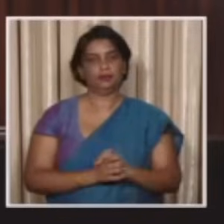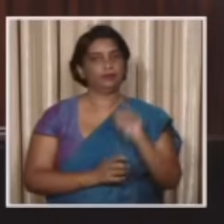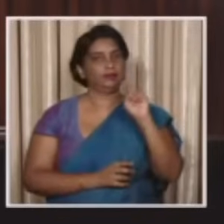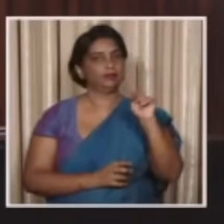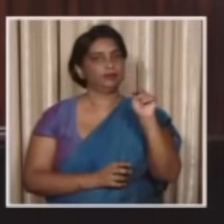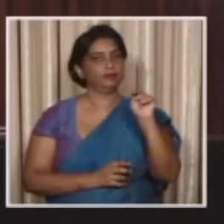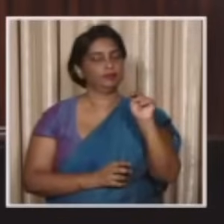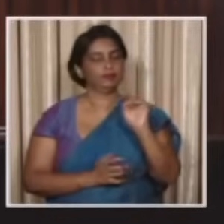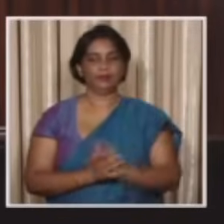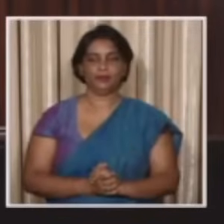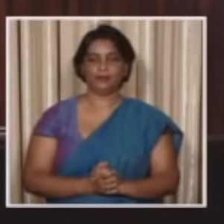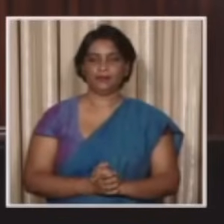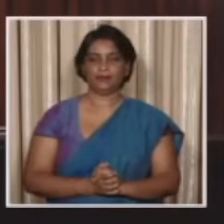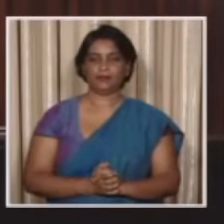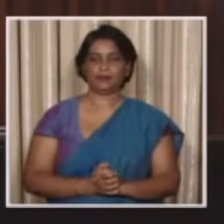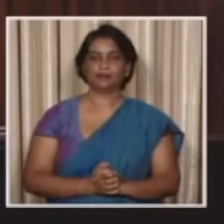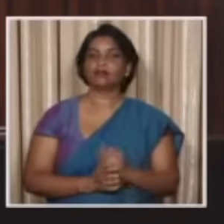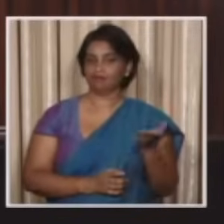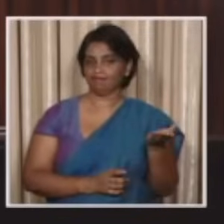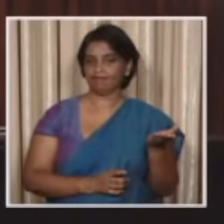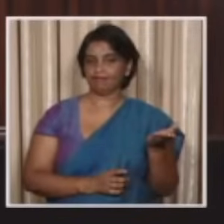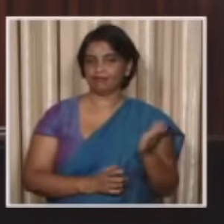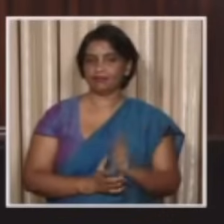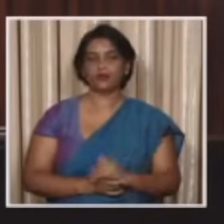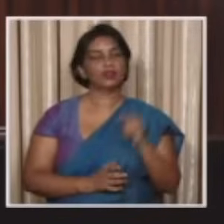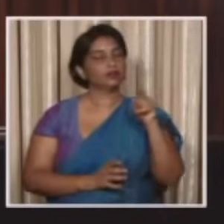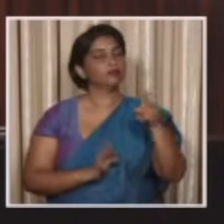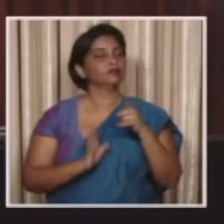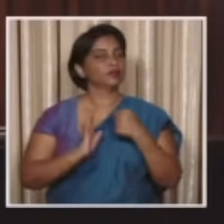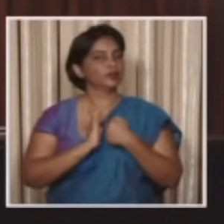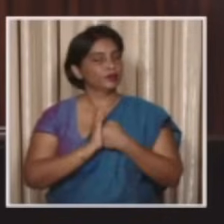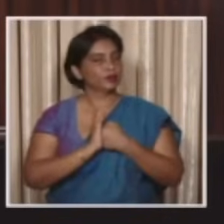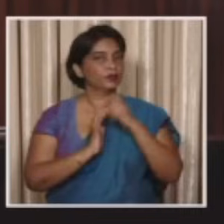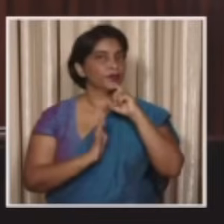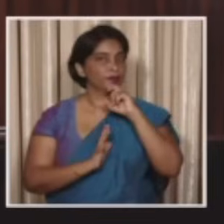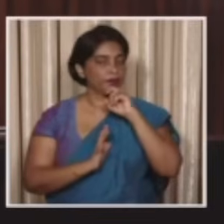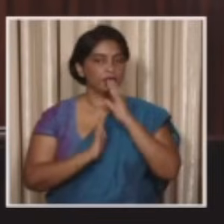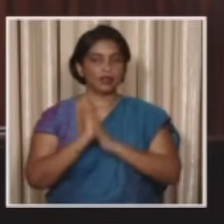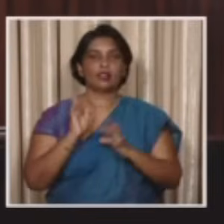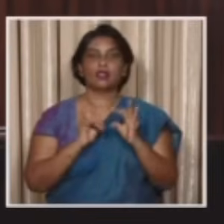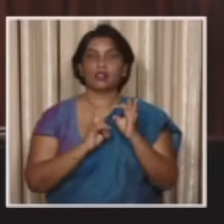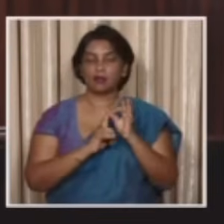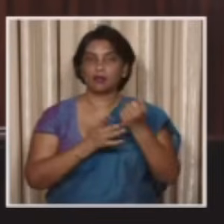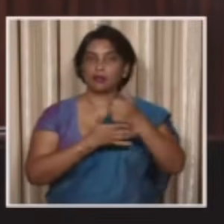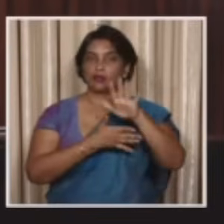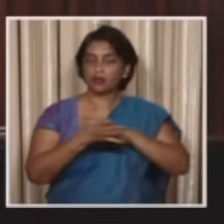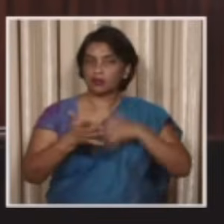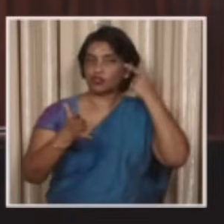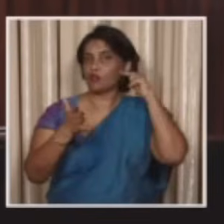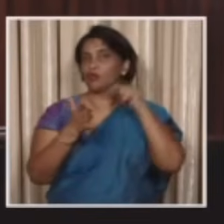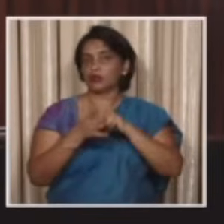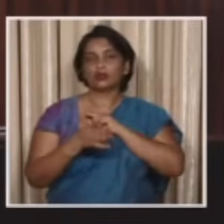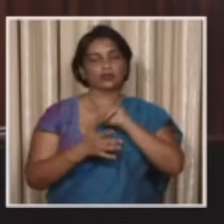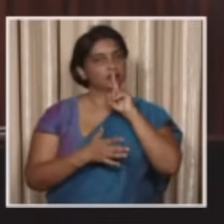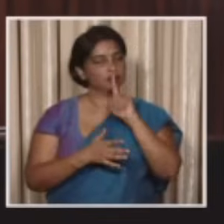ප්‍රශ්නයයි විසිහතන. Yes please. දැන් ඔබතුමා ගරු අධිකරණ ඇමතුමා ඒපු ලිපියක් ගැන සඳහන්